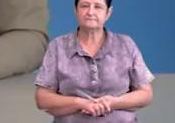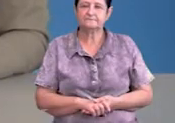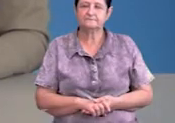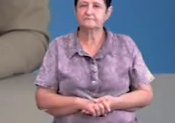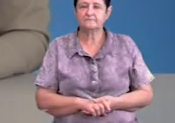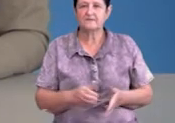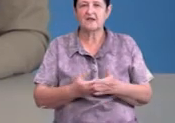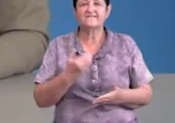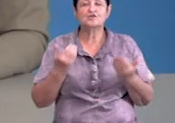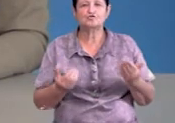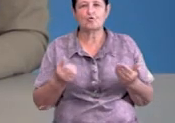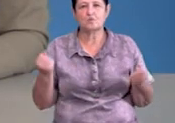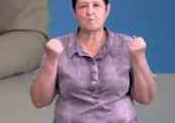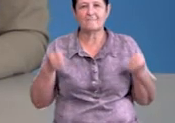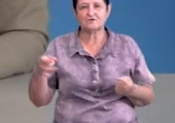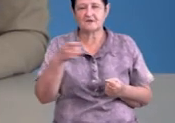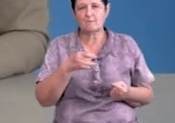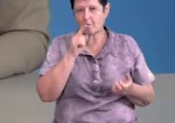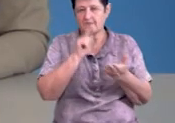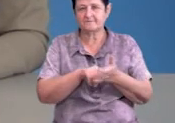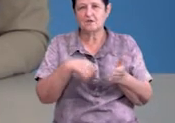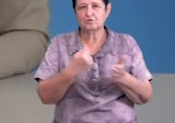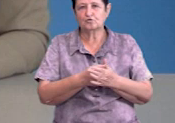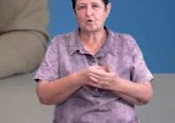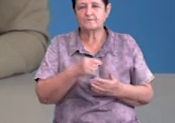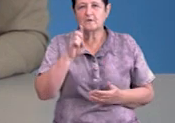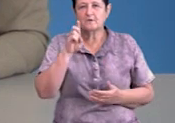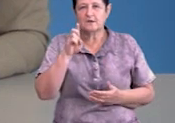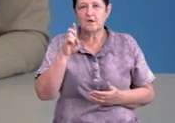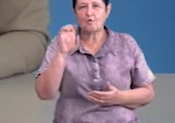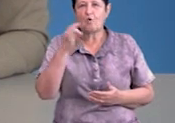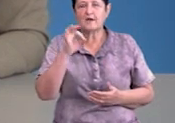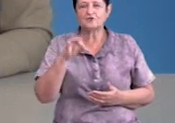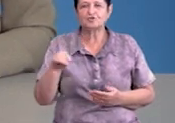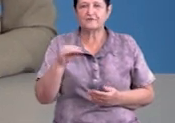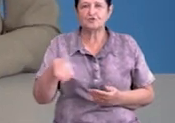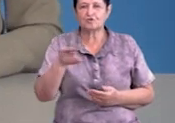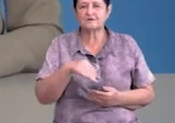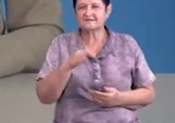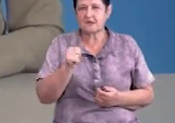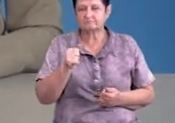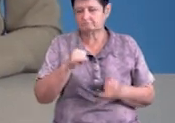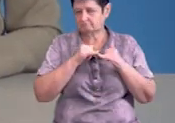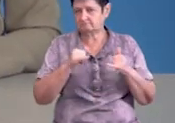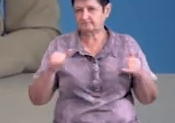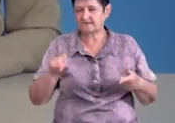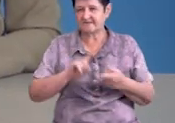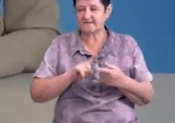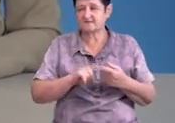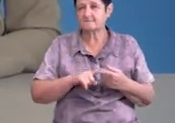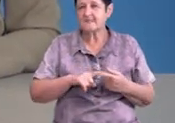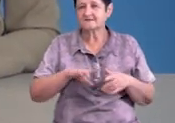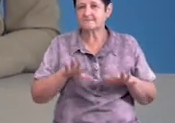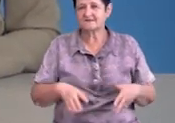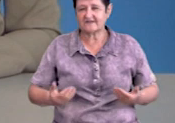Від сьогодні Бобровицький район потрапляє до помаранчевої зони за небезпеку поширення коронавірусної інфекції. Для місцевих жителів це